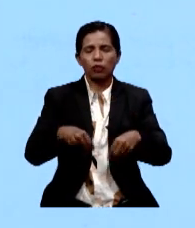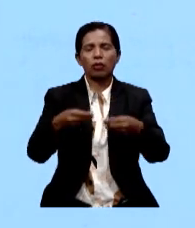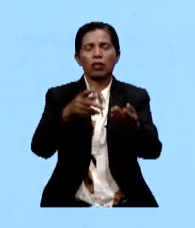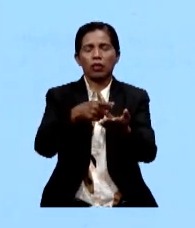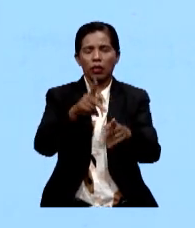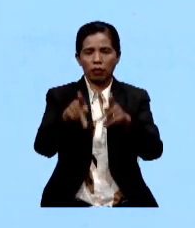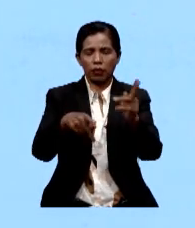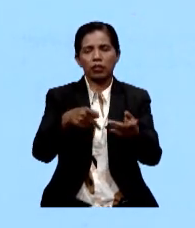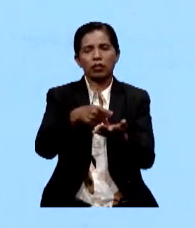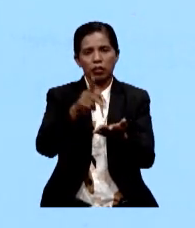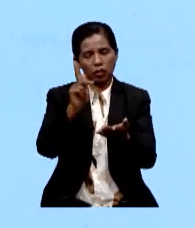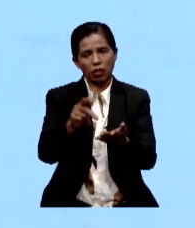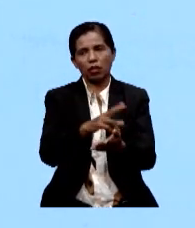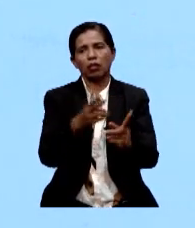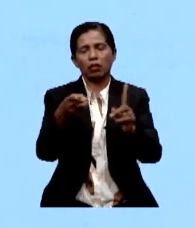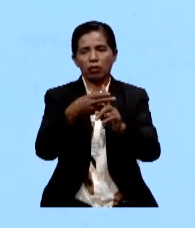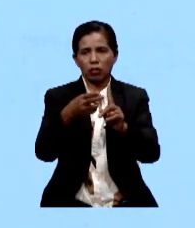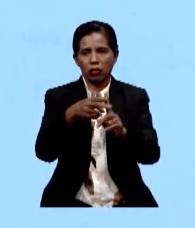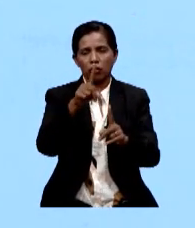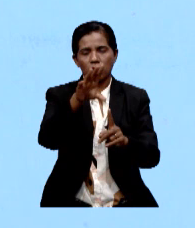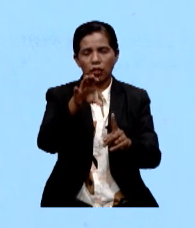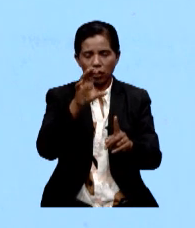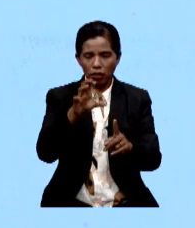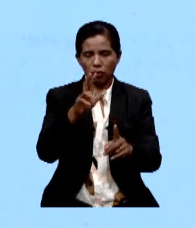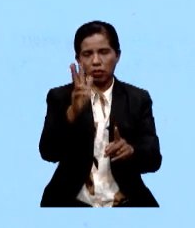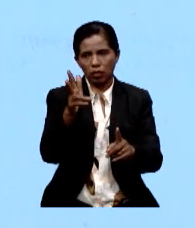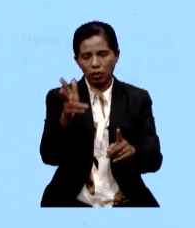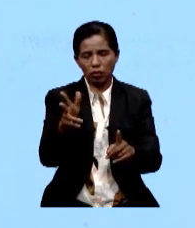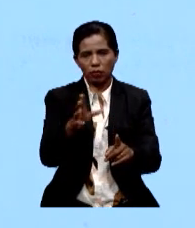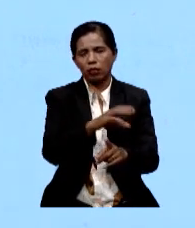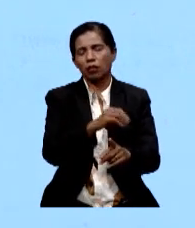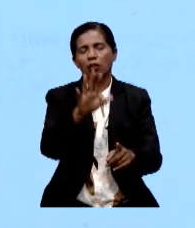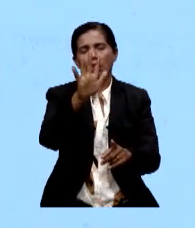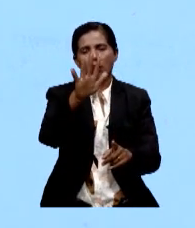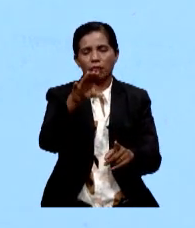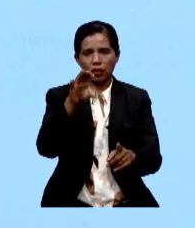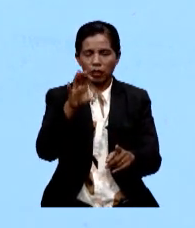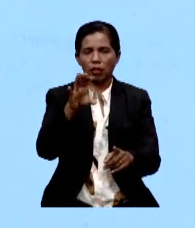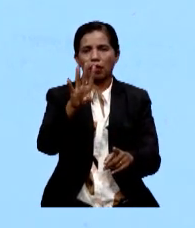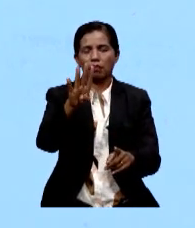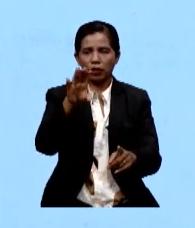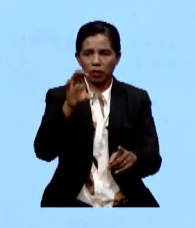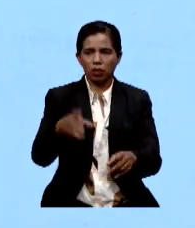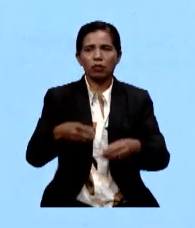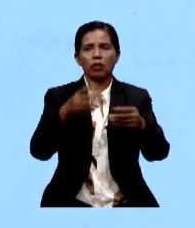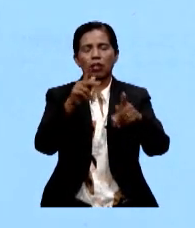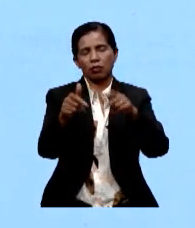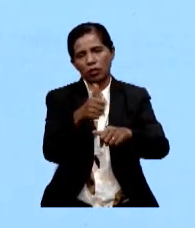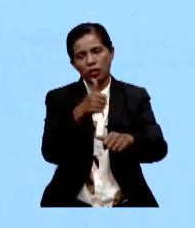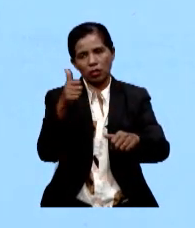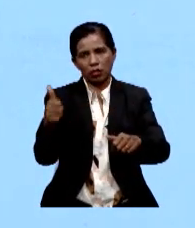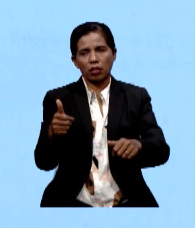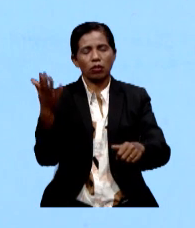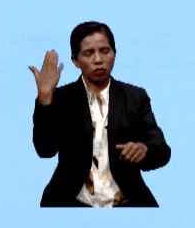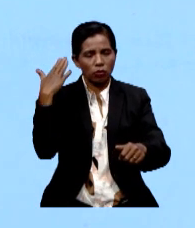Aurona informação, cada balo for 200 mil pulo, balo 300, balo 400, mas nós Bae, ne fo fale ba emasel ne ba ulu ka